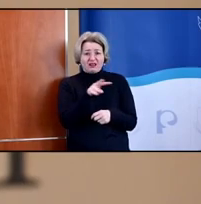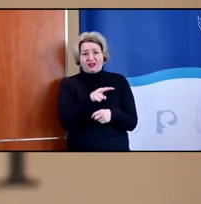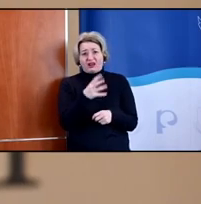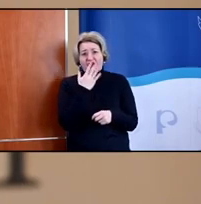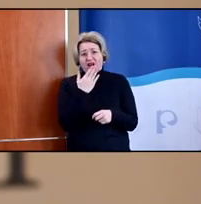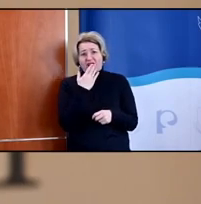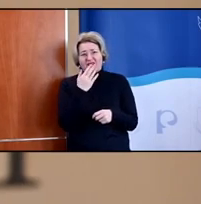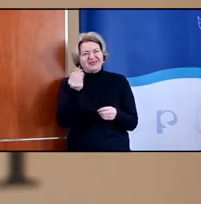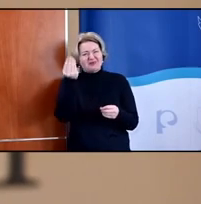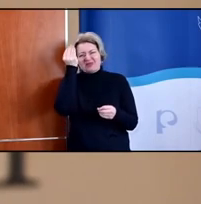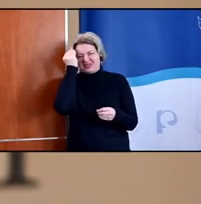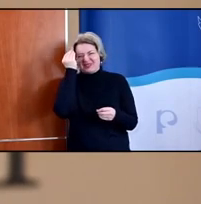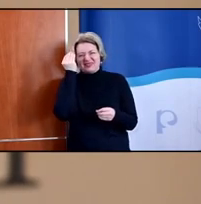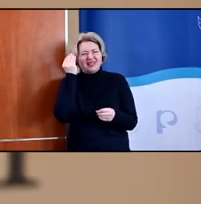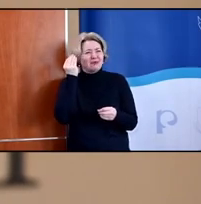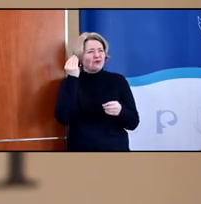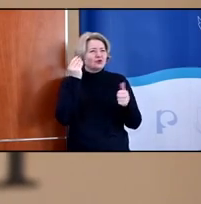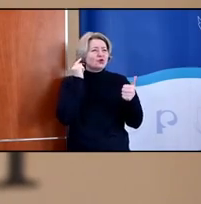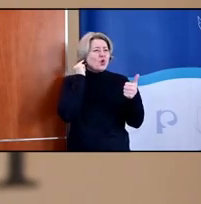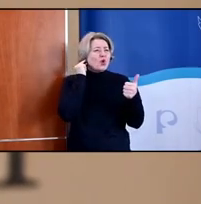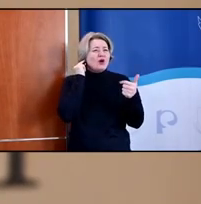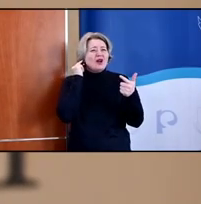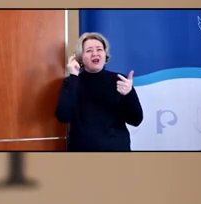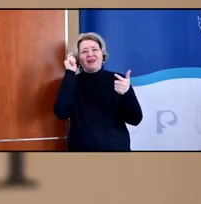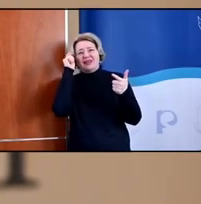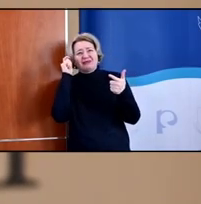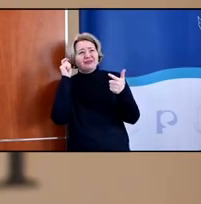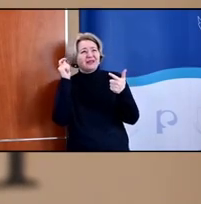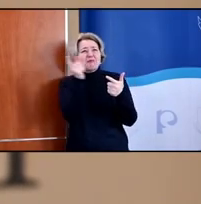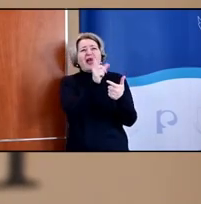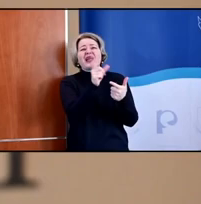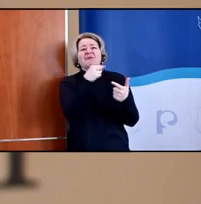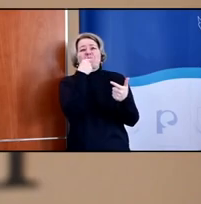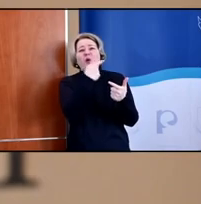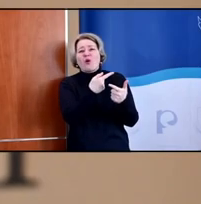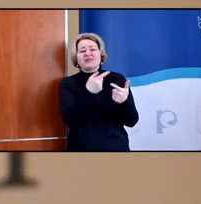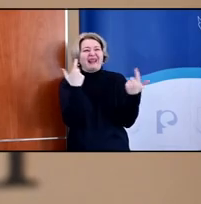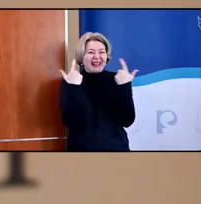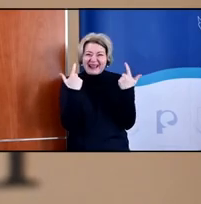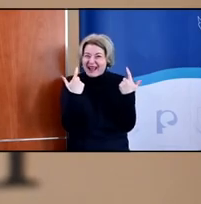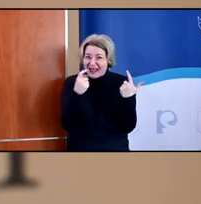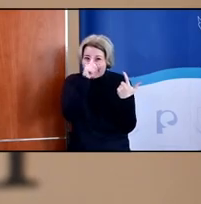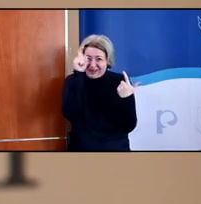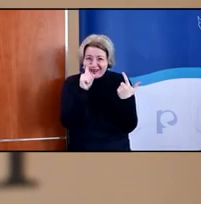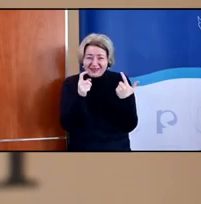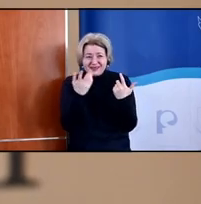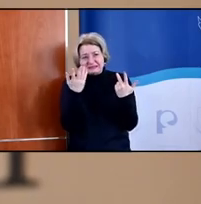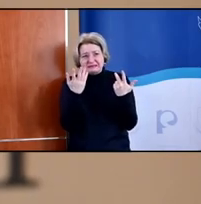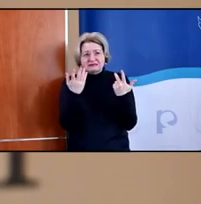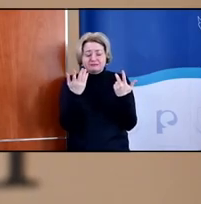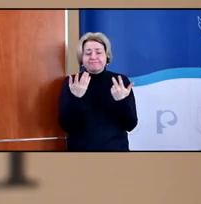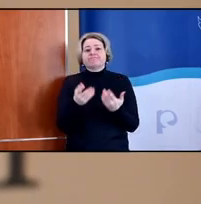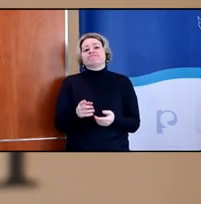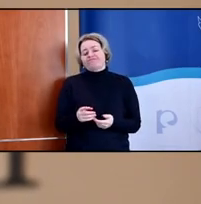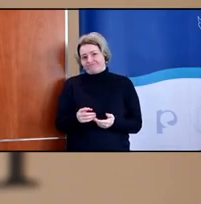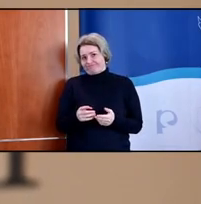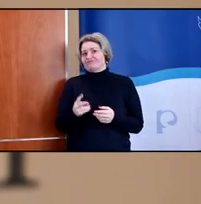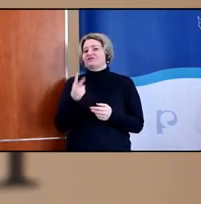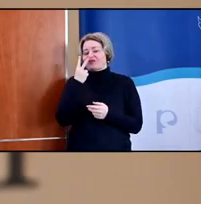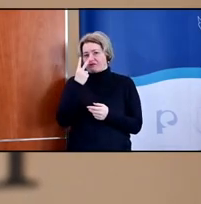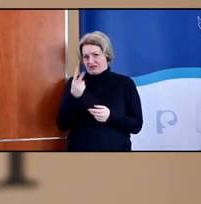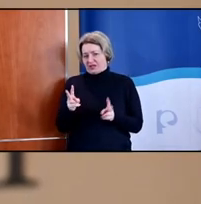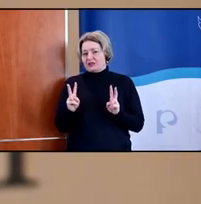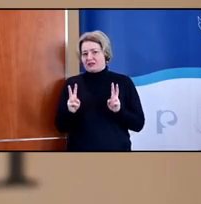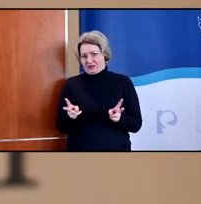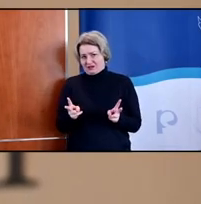se értem hogy éppen most a nő mondja vagy a férfi mondja most veszekednek vagy énekelnek oda kell figyelni ugyanez a